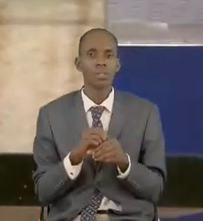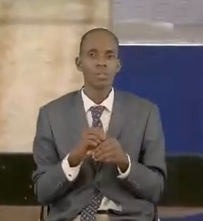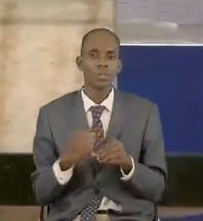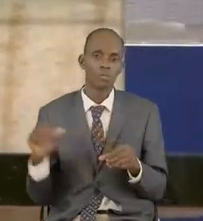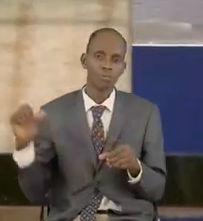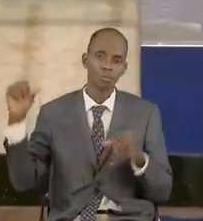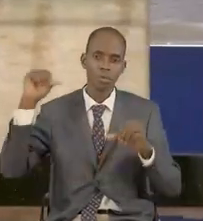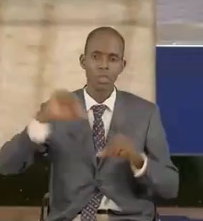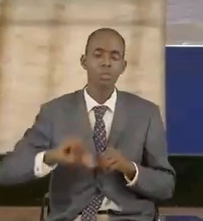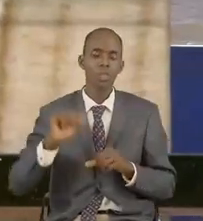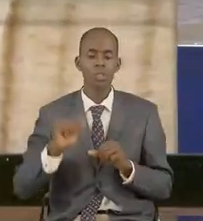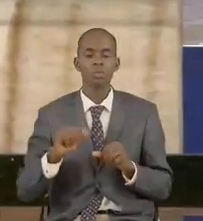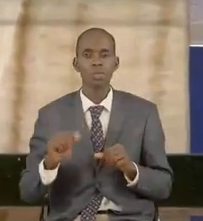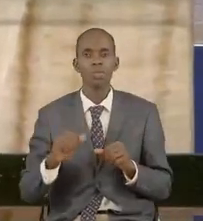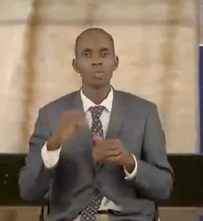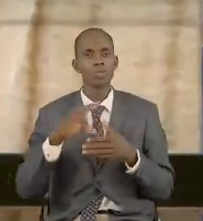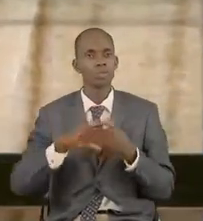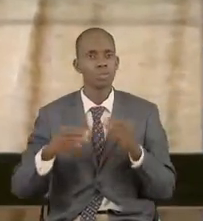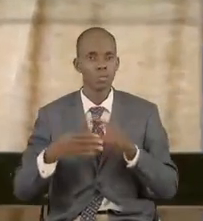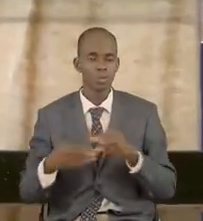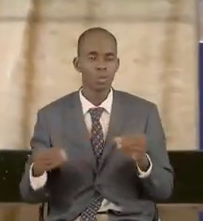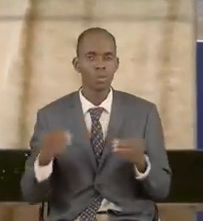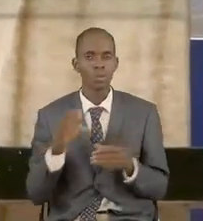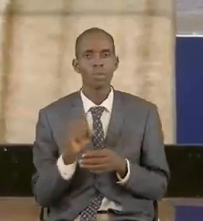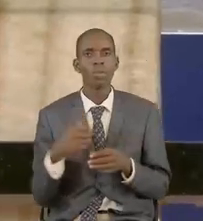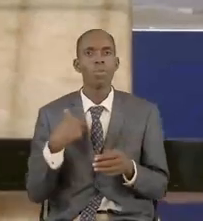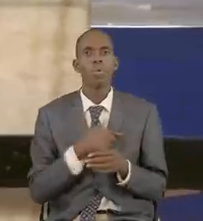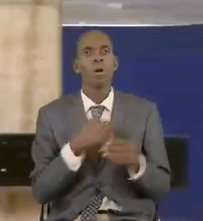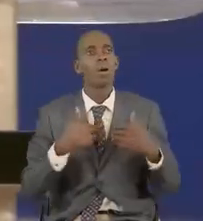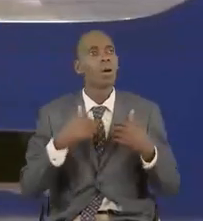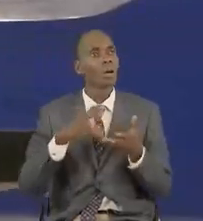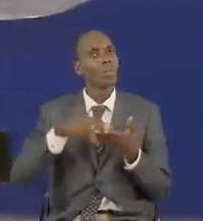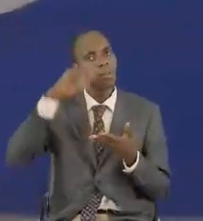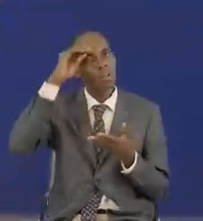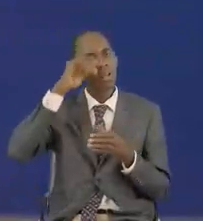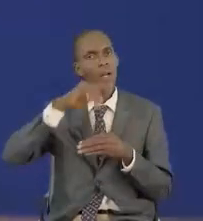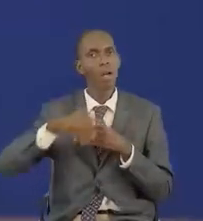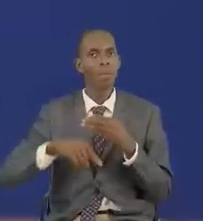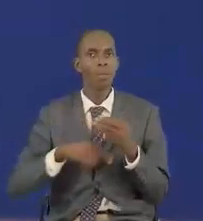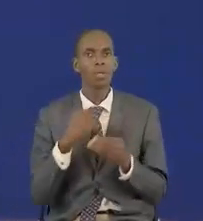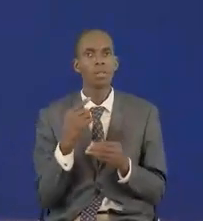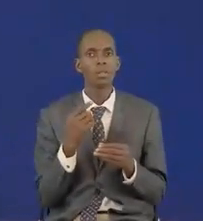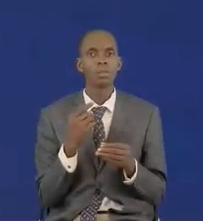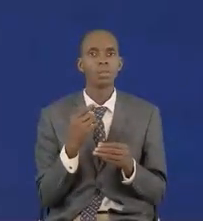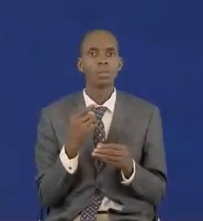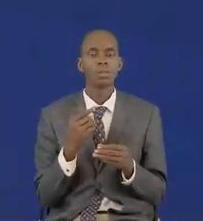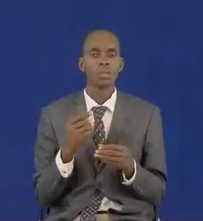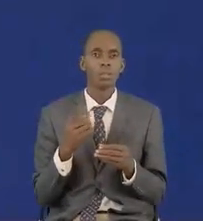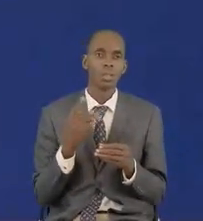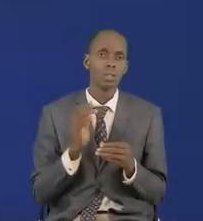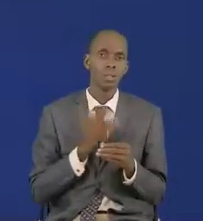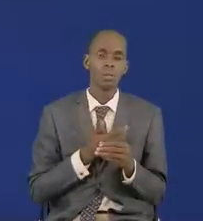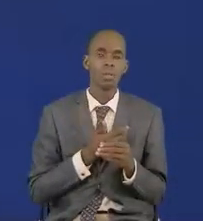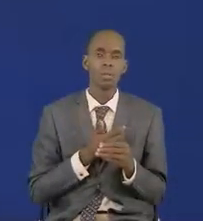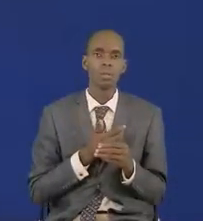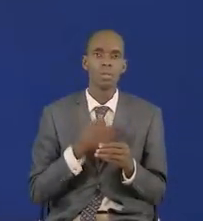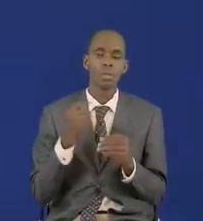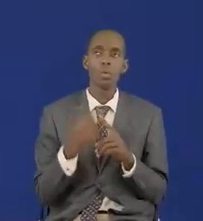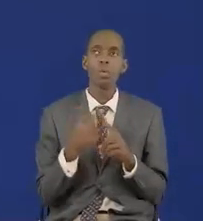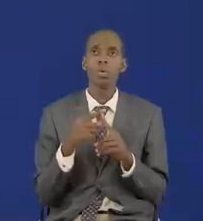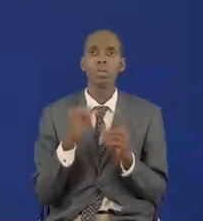grogne et qui revient nous avons appris la parole qui guérit le nom